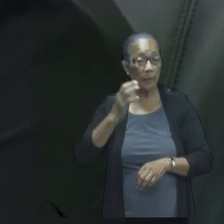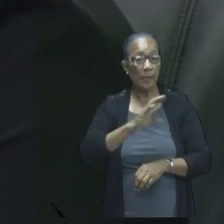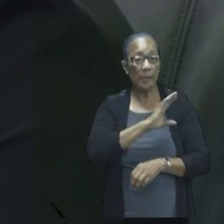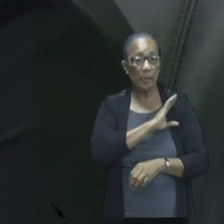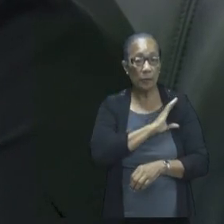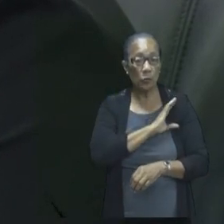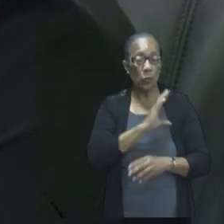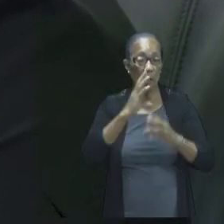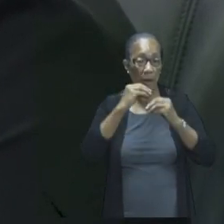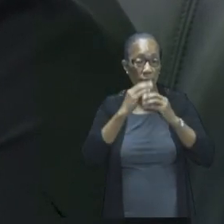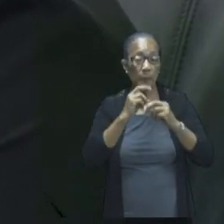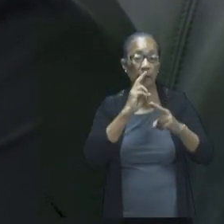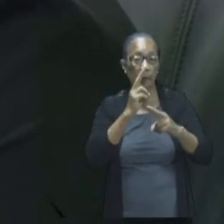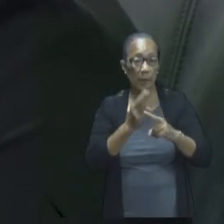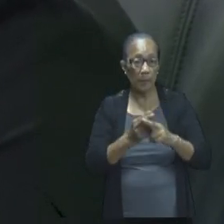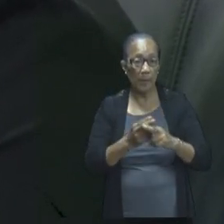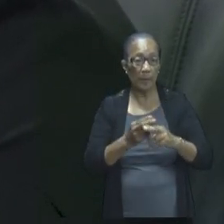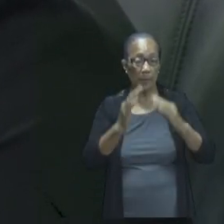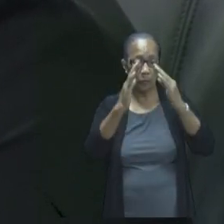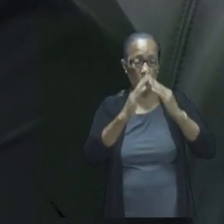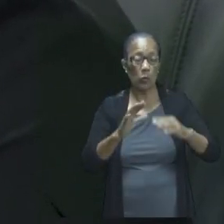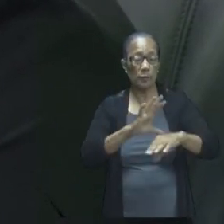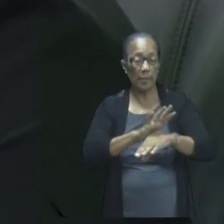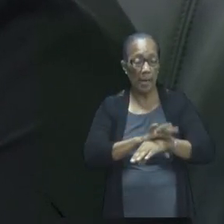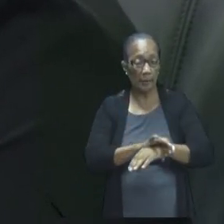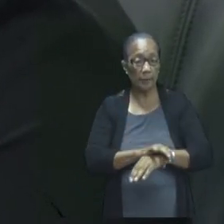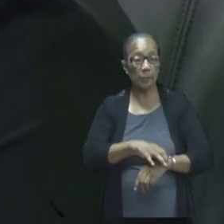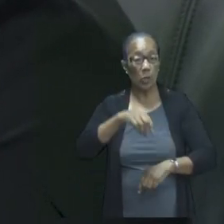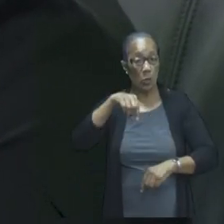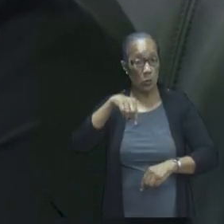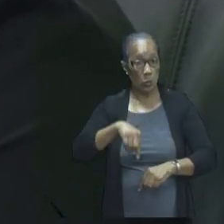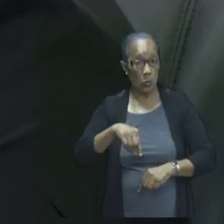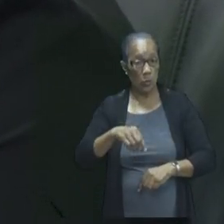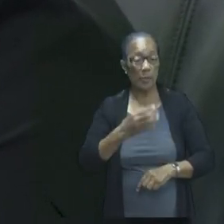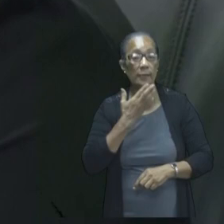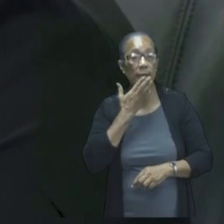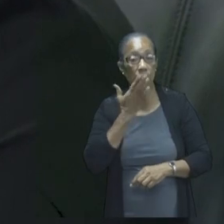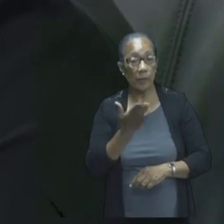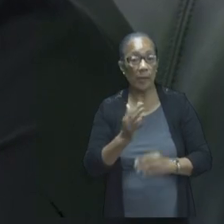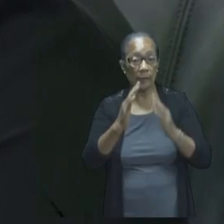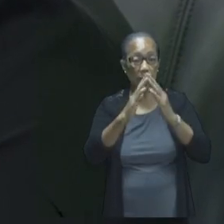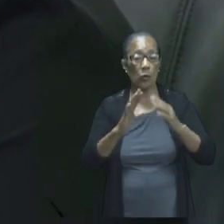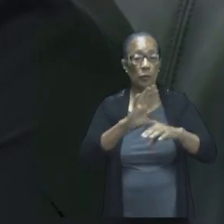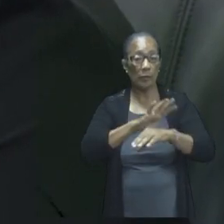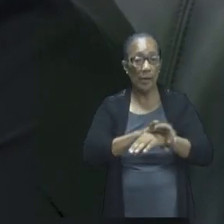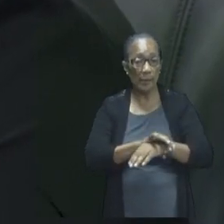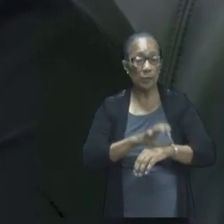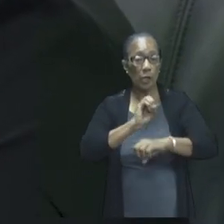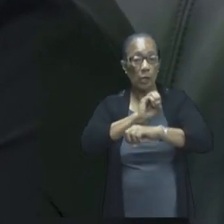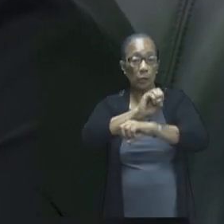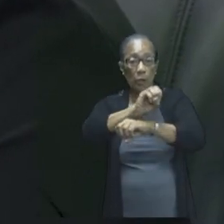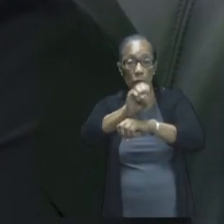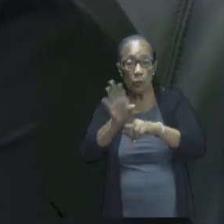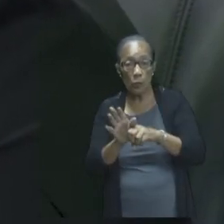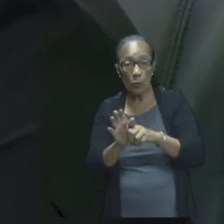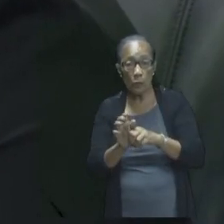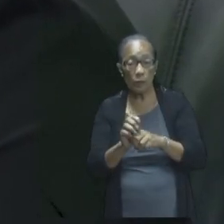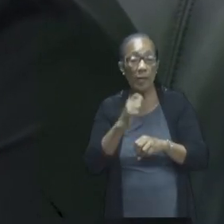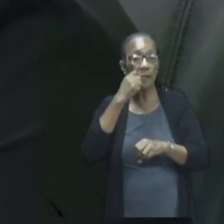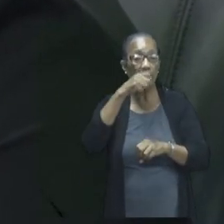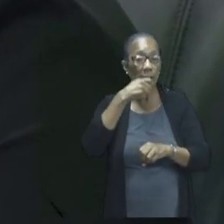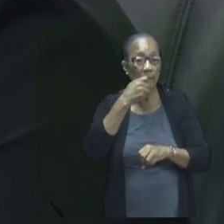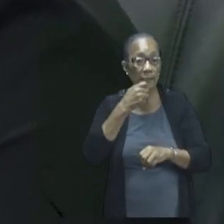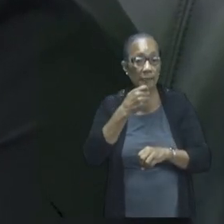huisartsen en wij zijn wezen of wel eens gevraagd dat huisartsen de covert testen gratis doen dat wanneer mensen